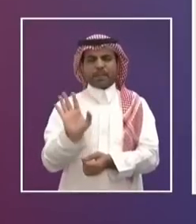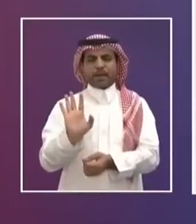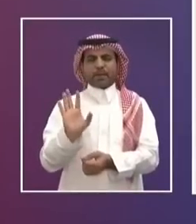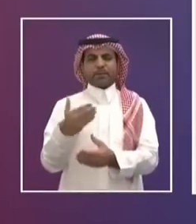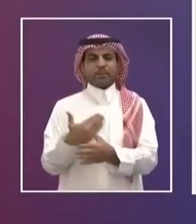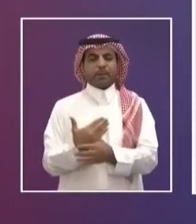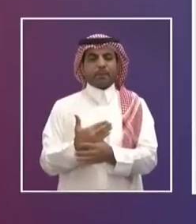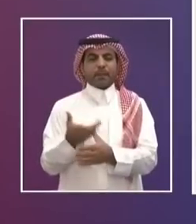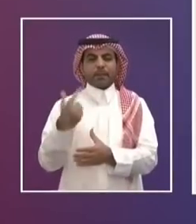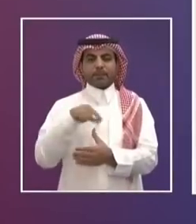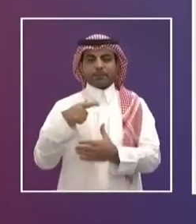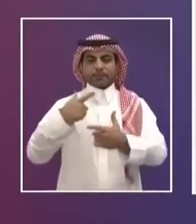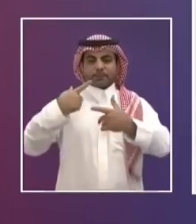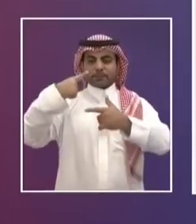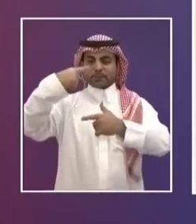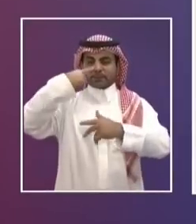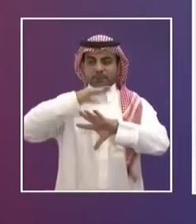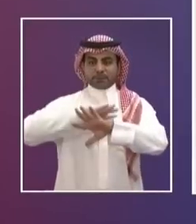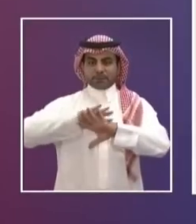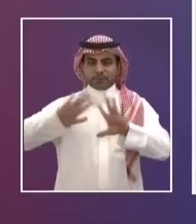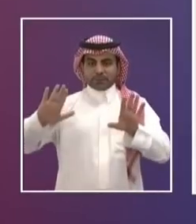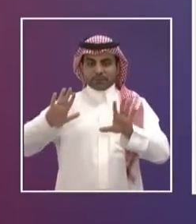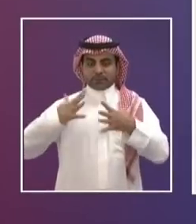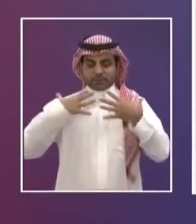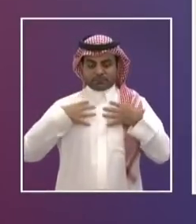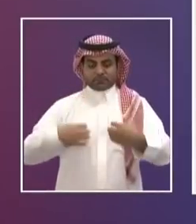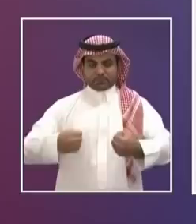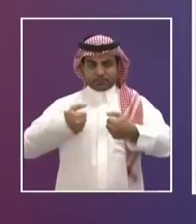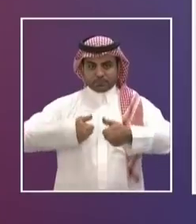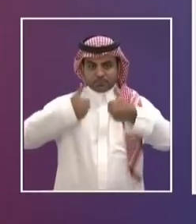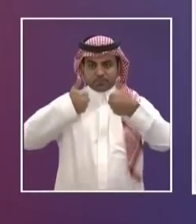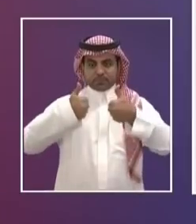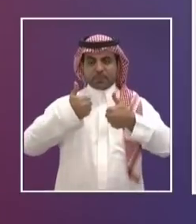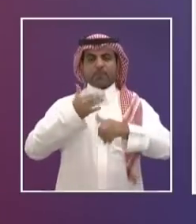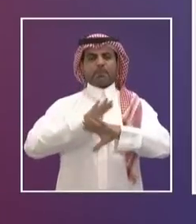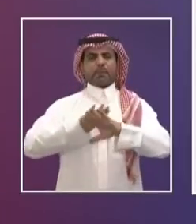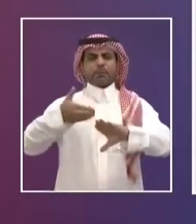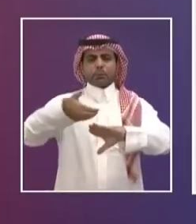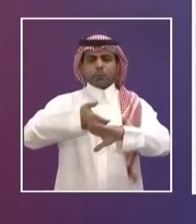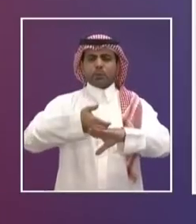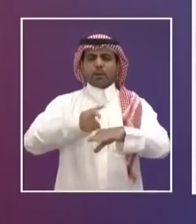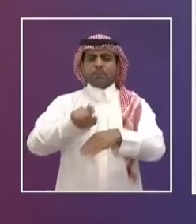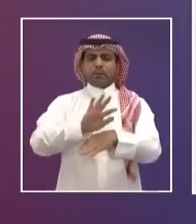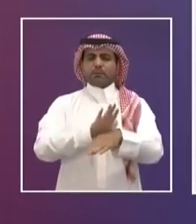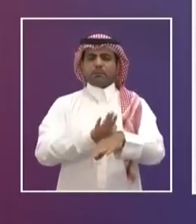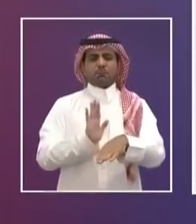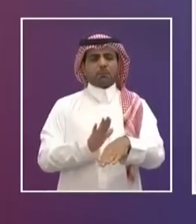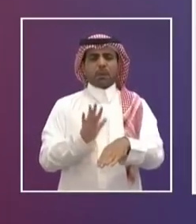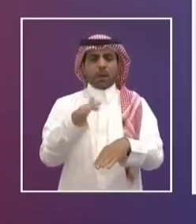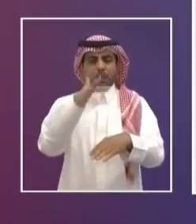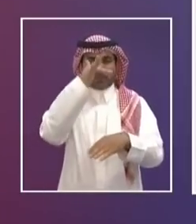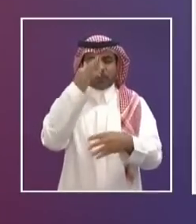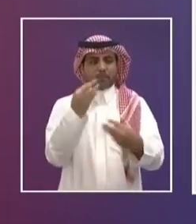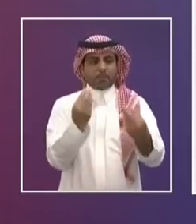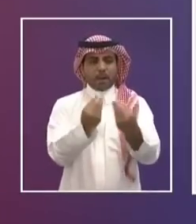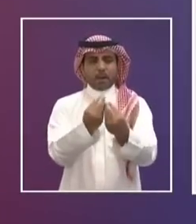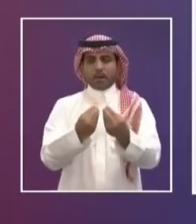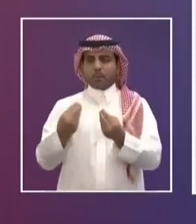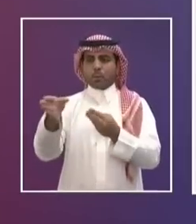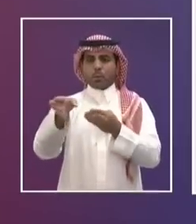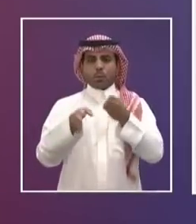دام التشخيص هو التعافي بعد الإصابة. وكذلك الرجوع إلى المجتمع ومخالطة بقية أفراد